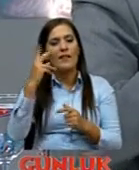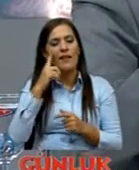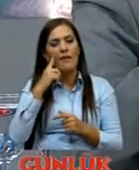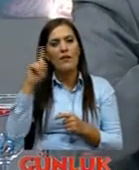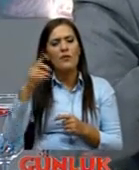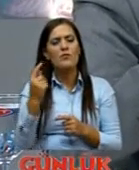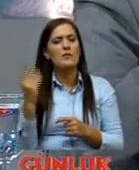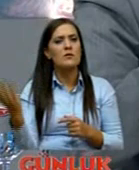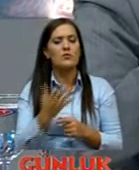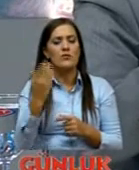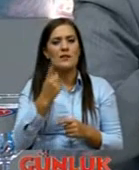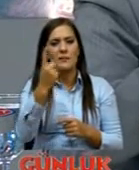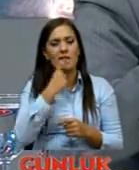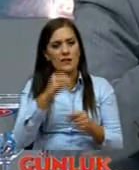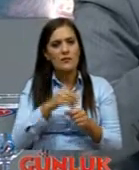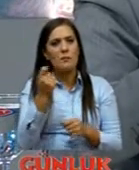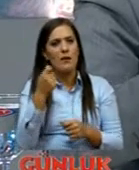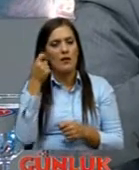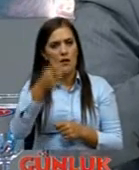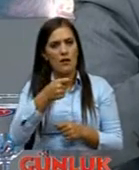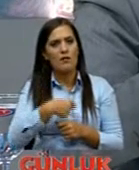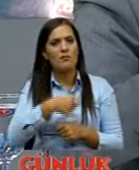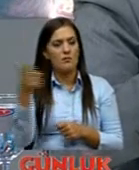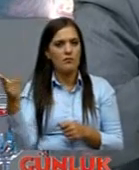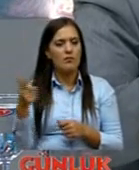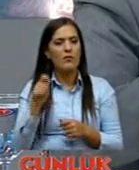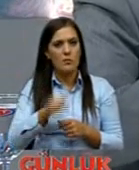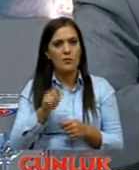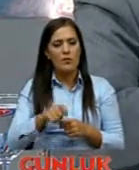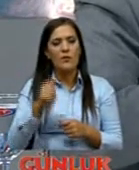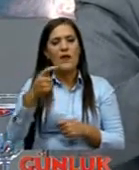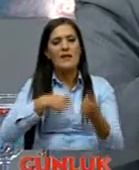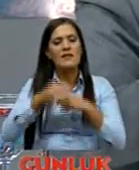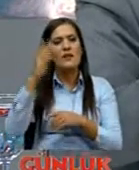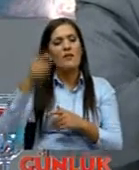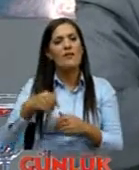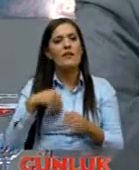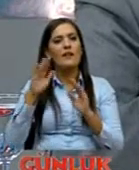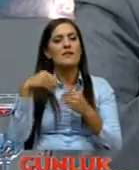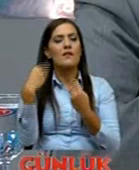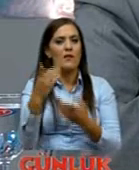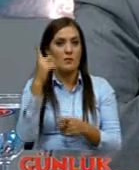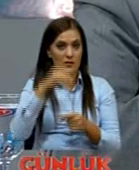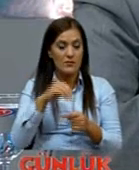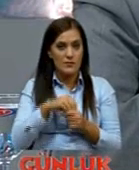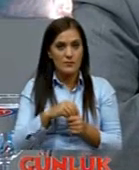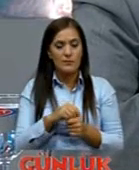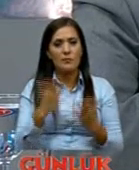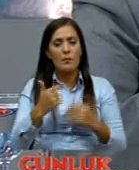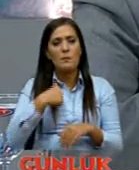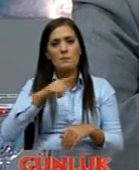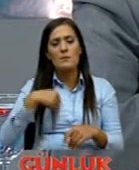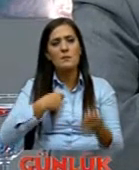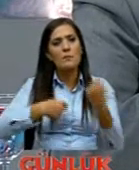devletimiz bir sürü yılda para dağıtıyor. Yani esnafı desteklemek destek adına. Evet. Ama